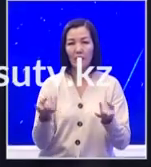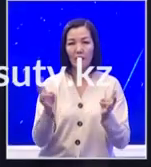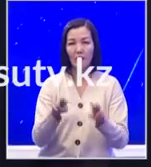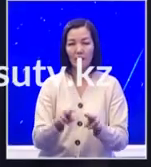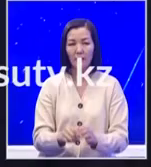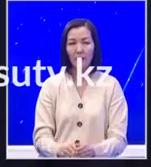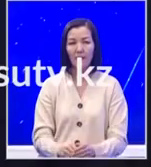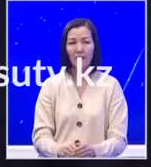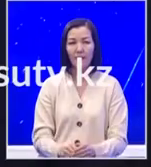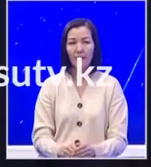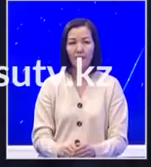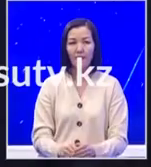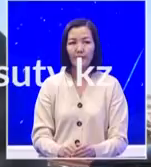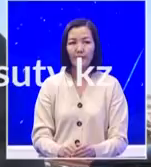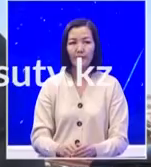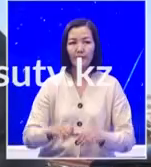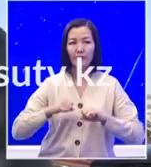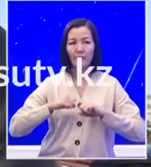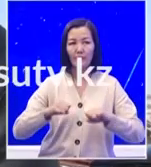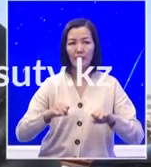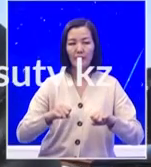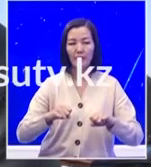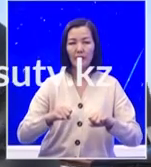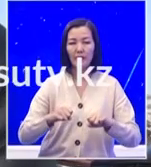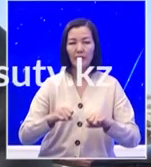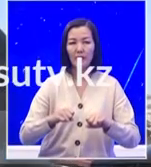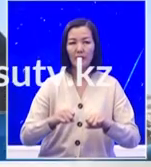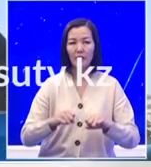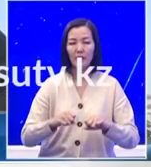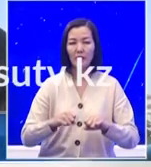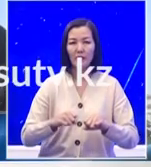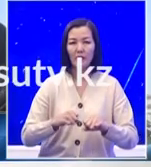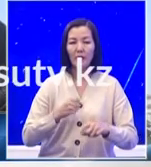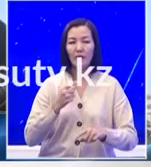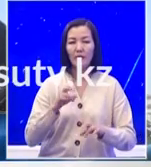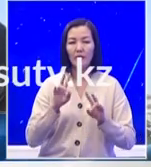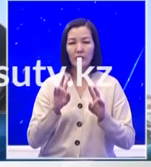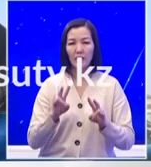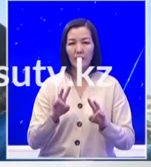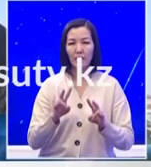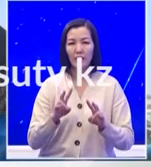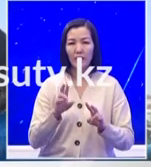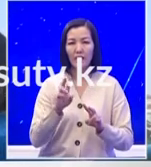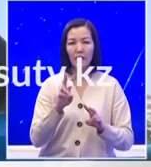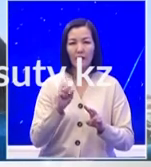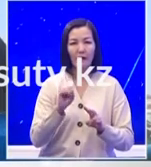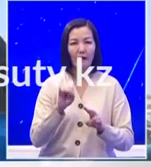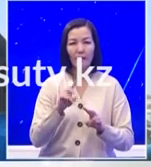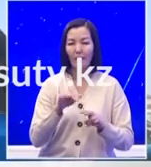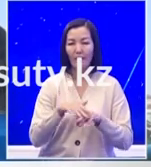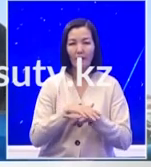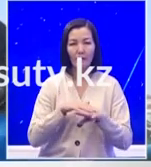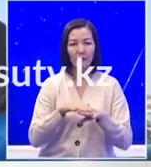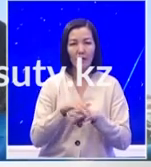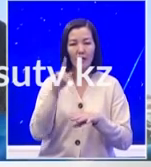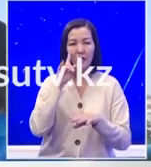Бұл Алдияр бабамыз найманның садырынан шыққан батыр дегенменен тек қана найманды қорғаған емес,